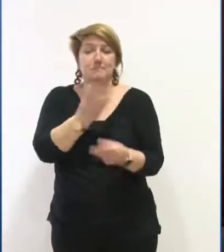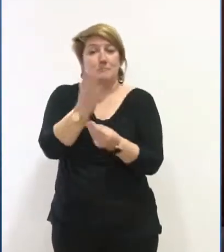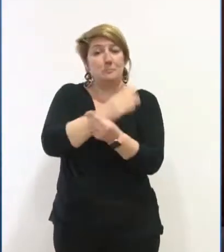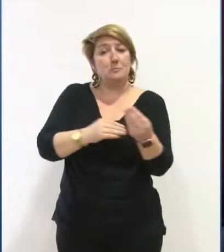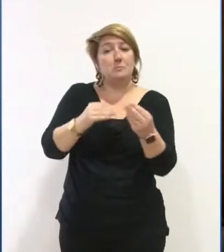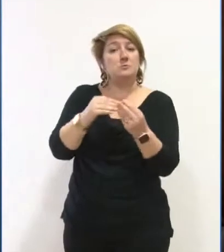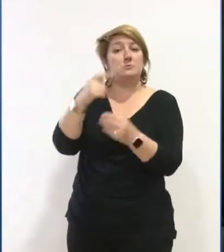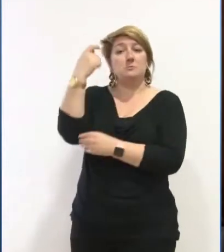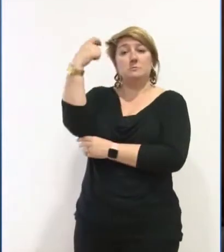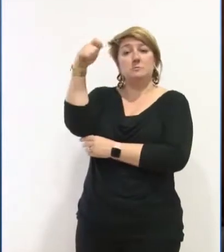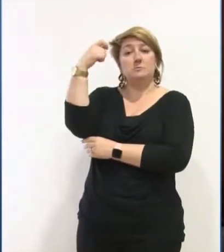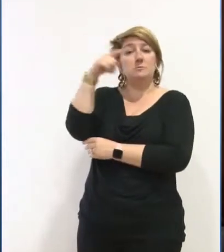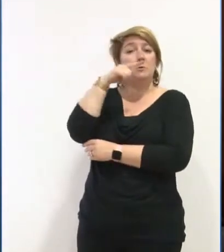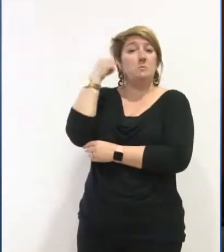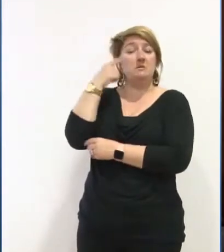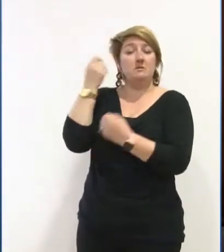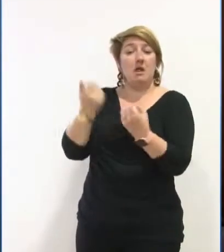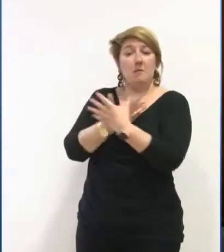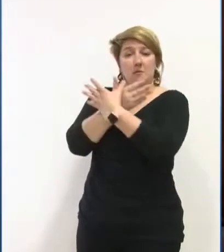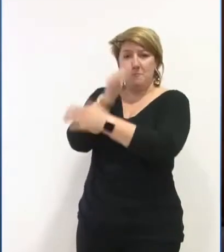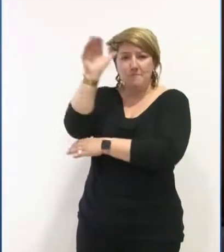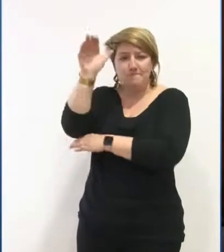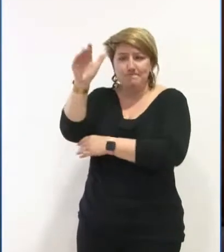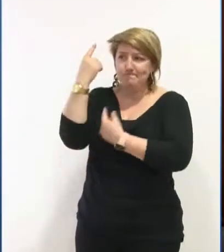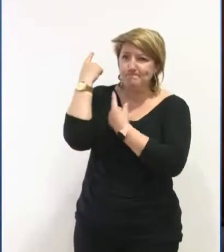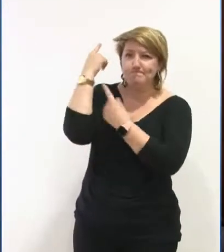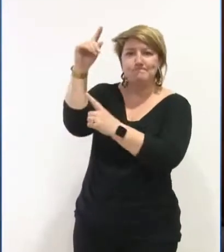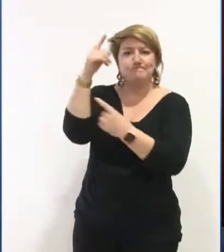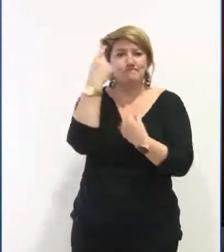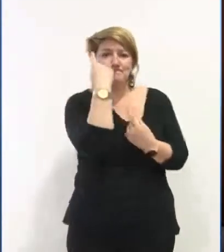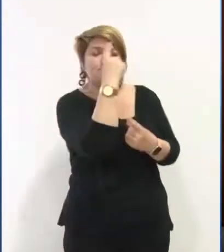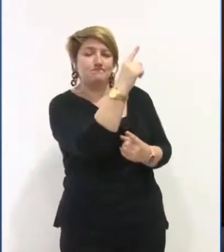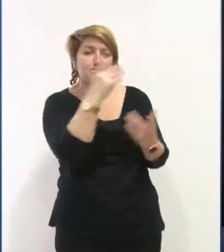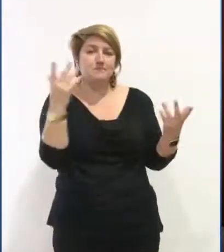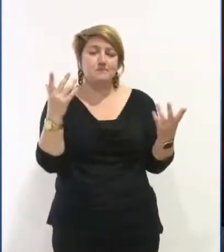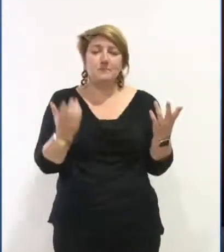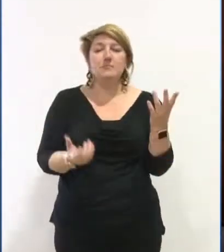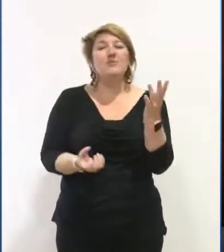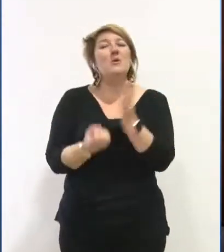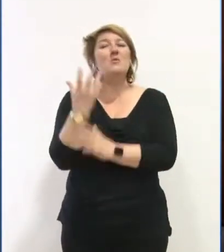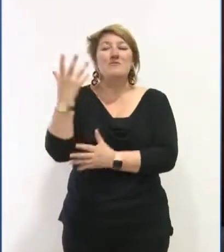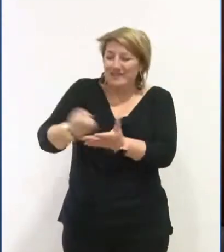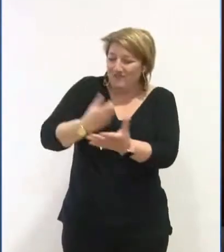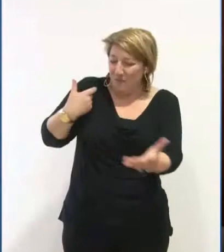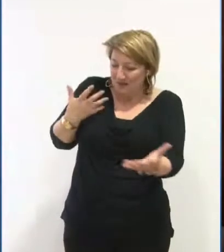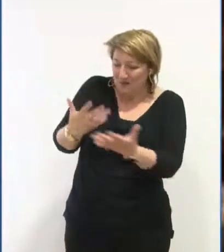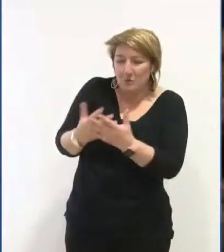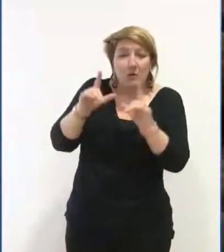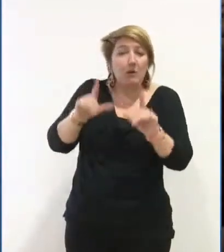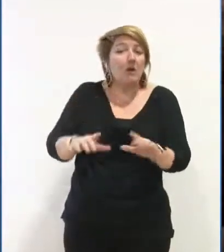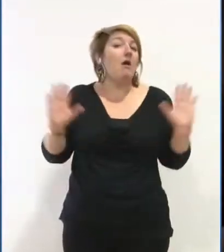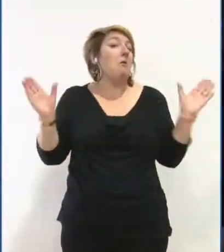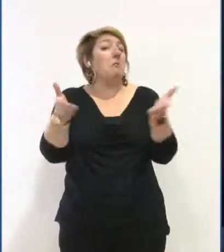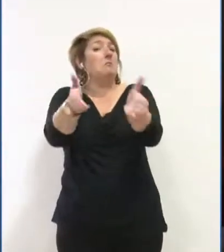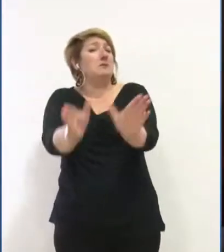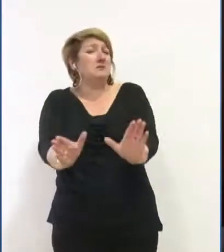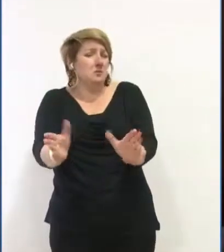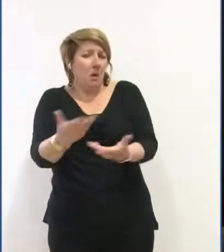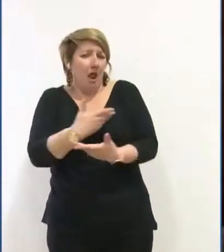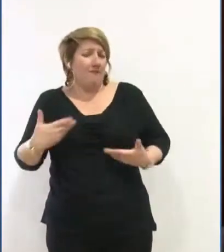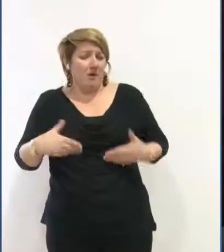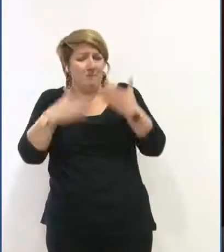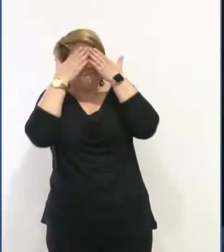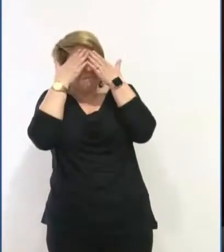Au regard de ces éléments nouveaux et sans présager de la décision finale, pouvez-vous, Monsieur le maire, prendre l'engagement